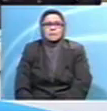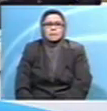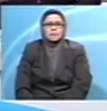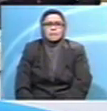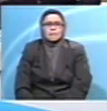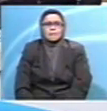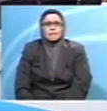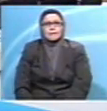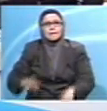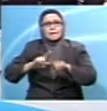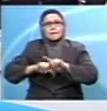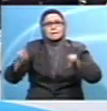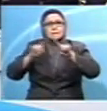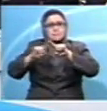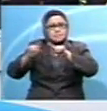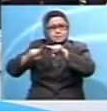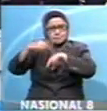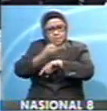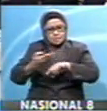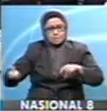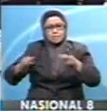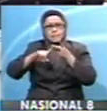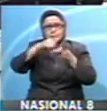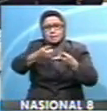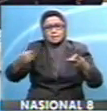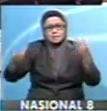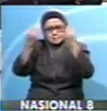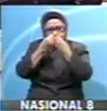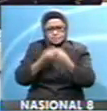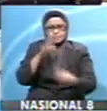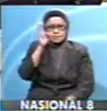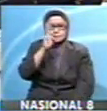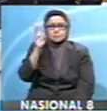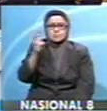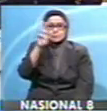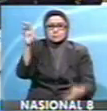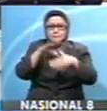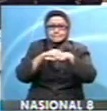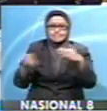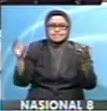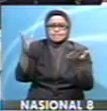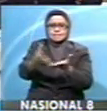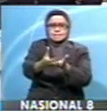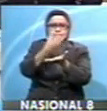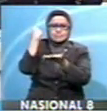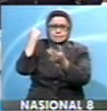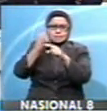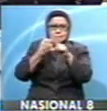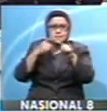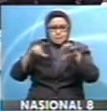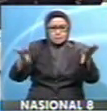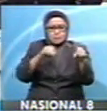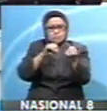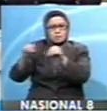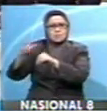1969 pelbagai barangan dan peralatan bernilai kira-kira r6,000 dirampas hasil opsatut yang dijalankan Kementerian Perdagangan dalam